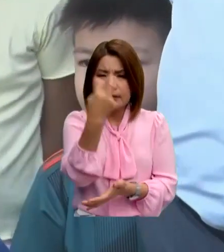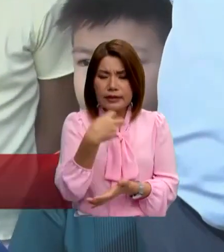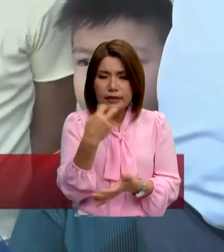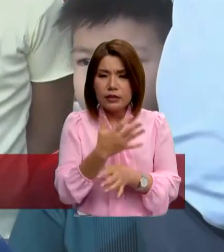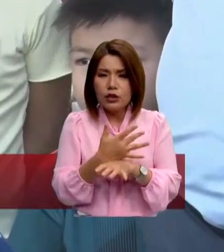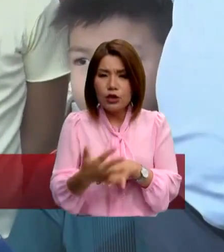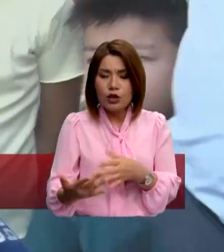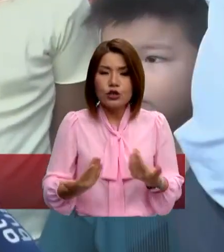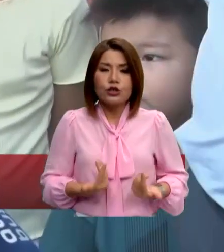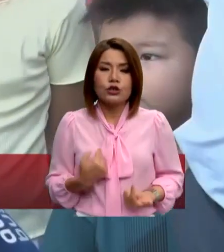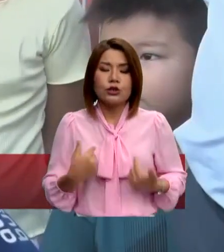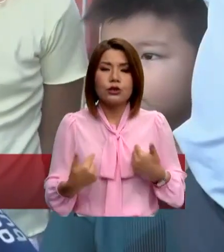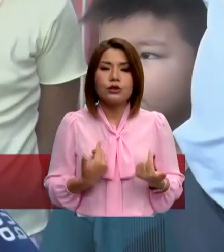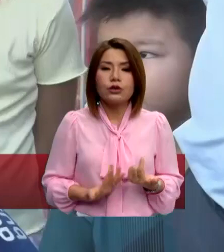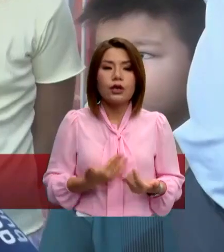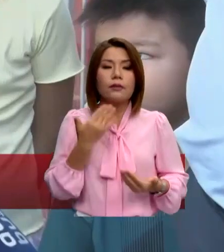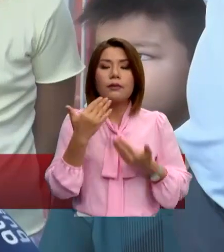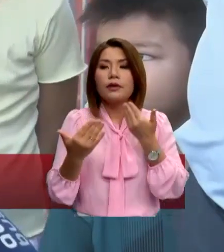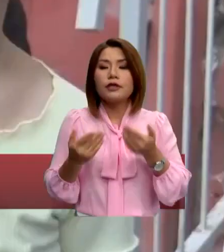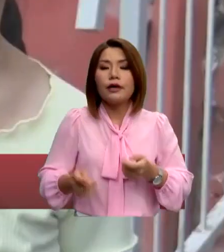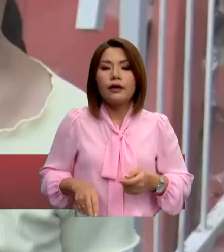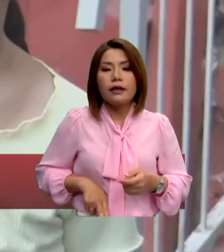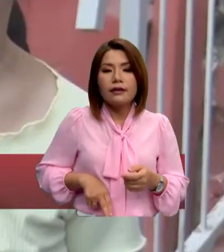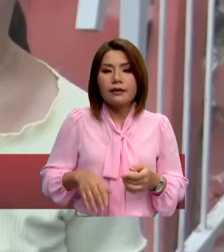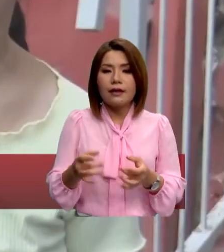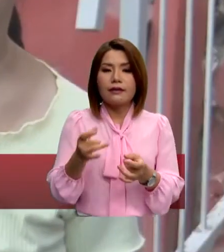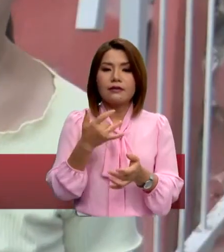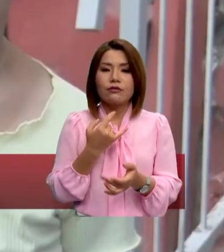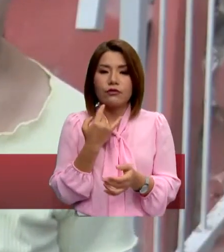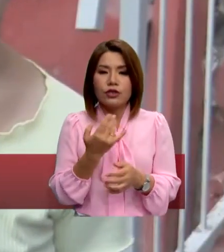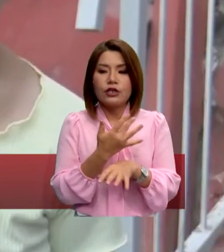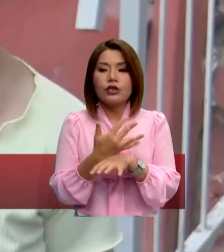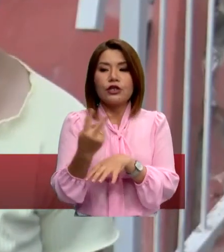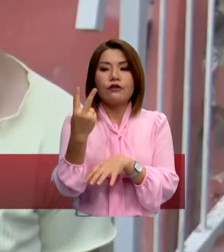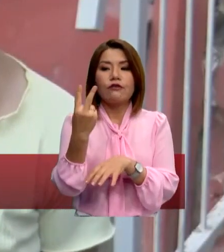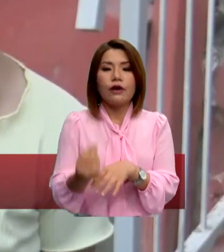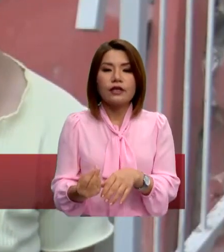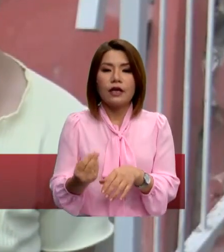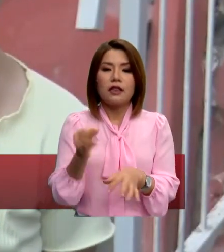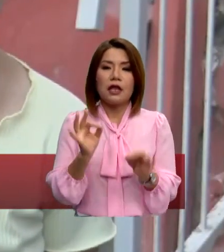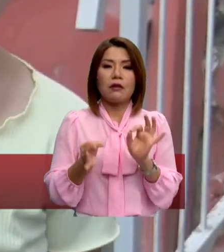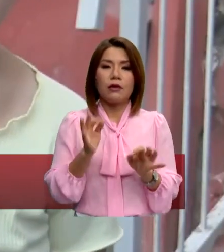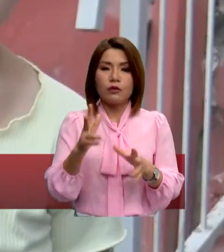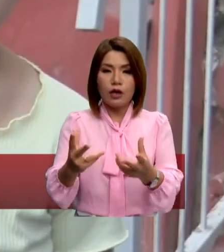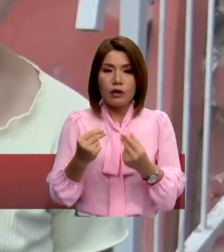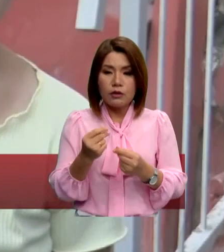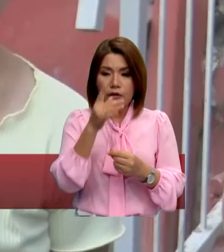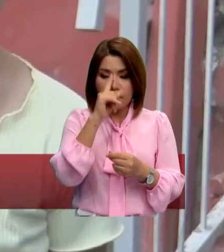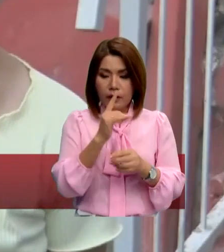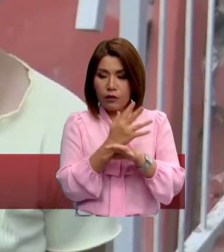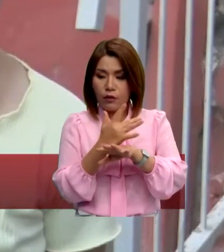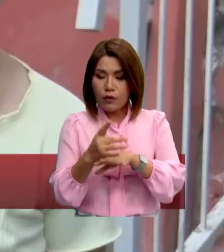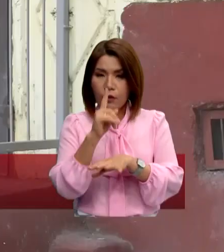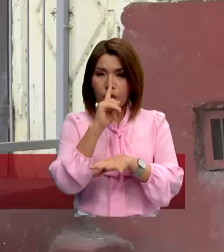Мына тұрланға мен бірнеше рет айтқанда мені келеке қылды. Жері дыбанда у вас все будет нормально. Какой нормально? Уже неше ай болды. Бір